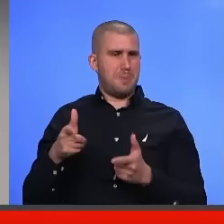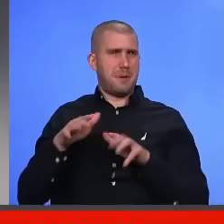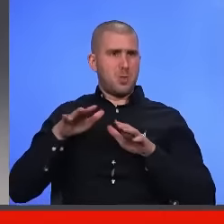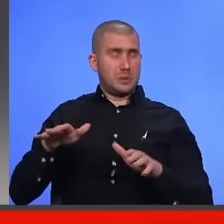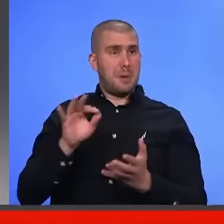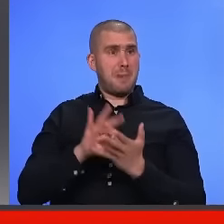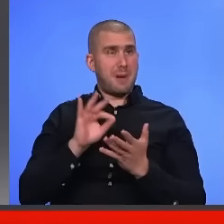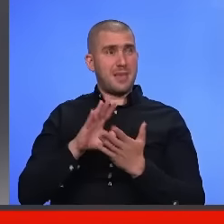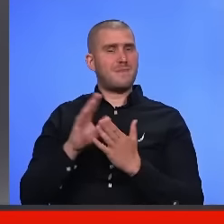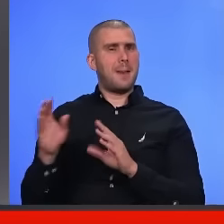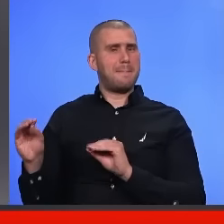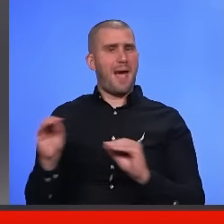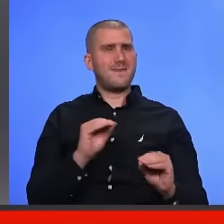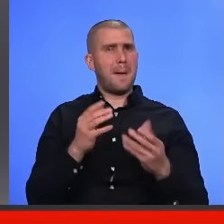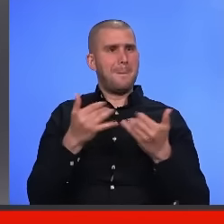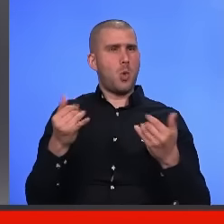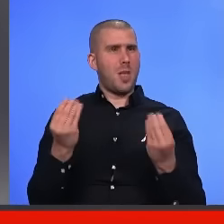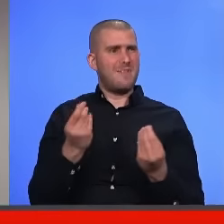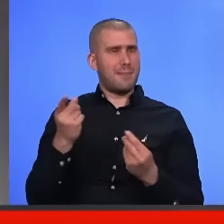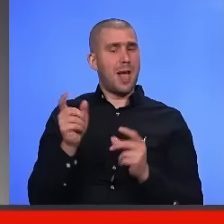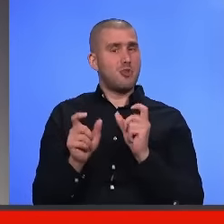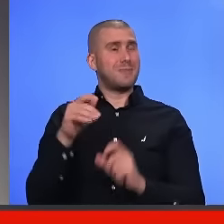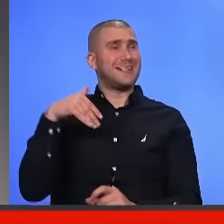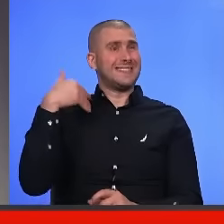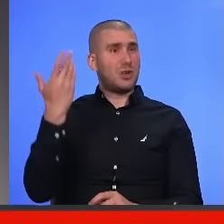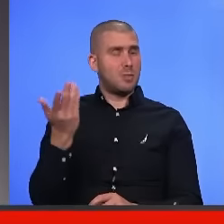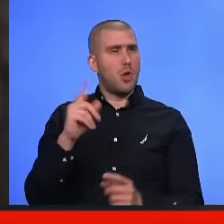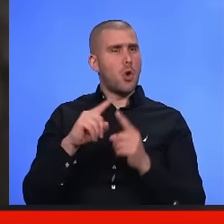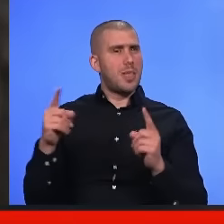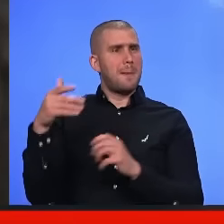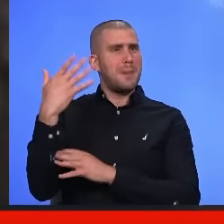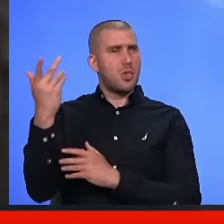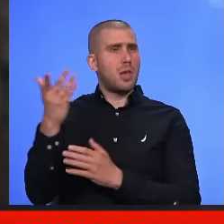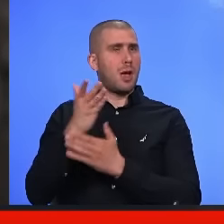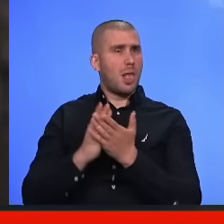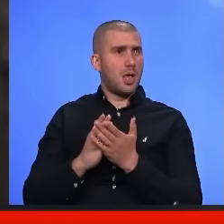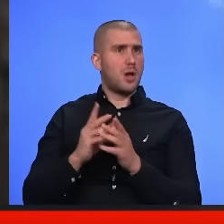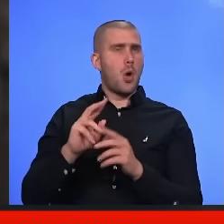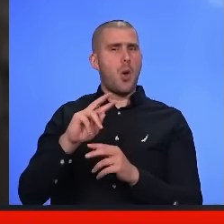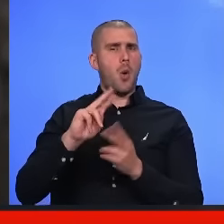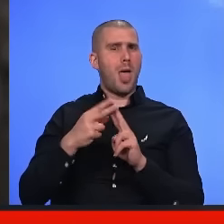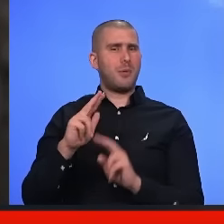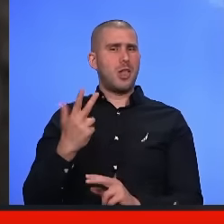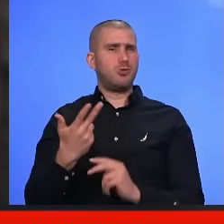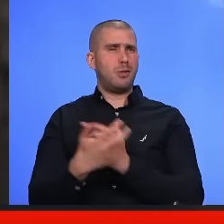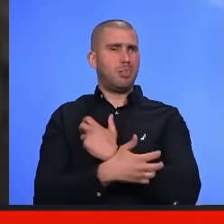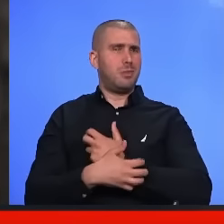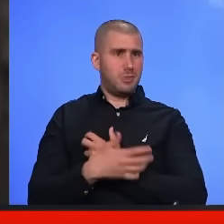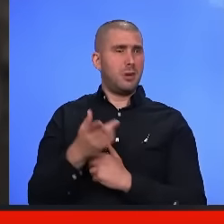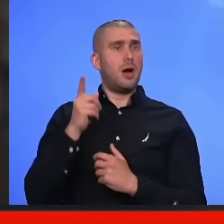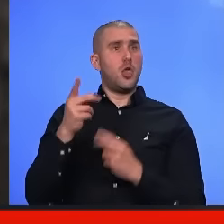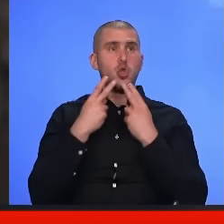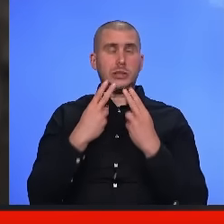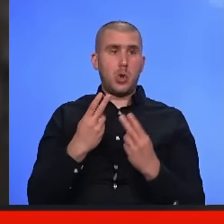שאתה מעביר את הפיתוח של הדברים האלה לגורמים חיצוניים בכל מיני מדינות שחלקן נחשבות עולם שלישי, אז התוצאות